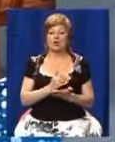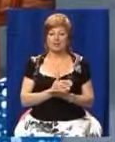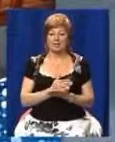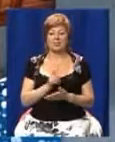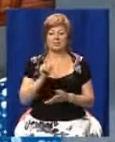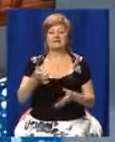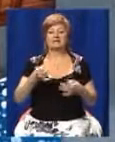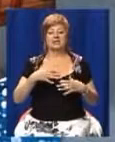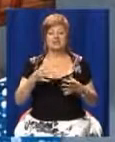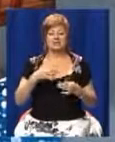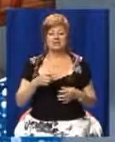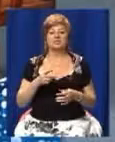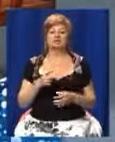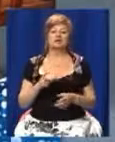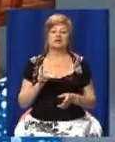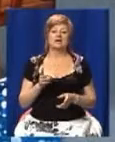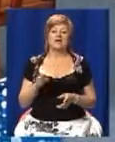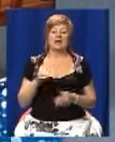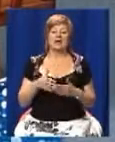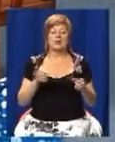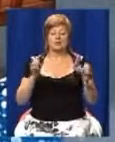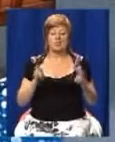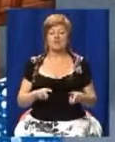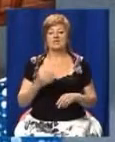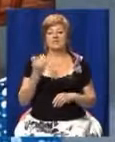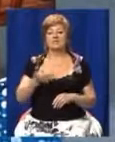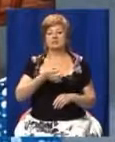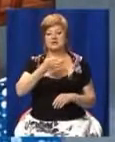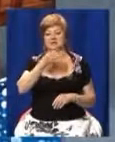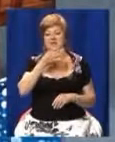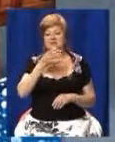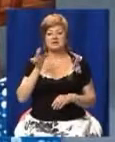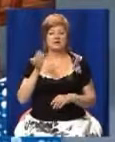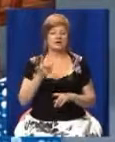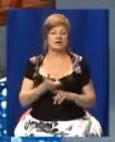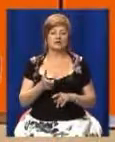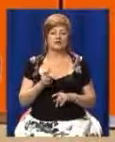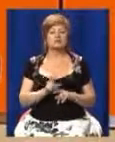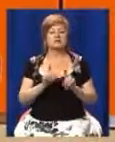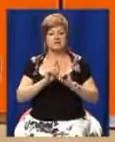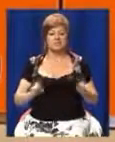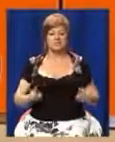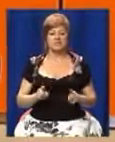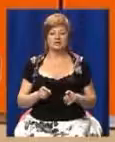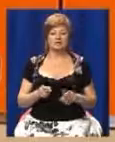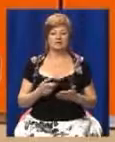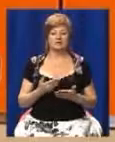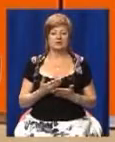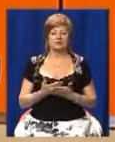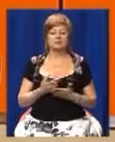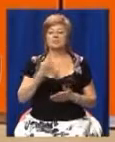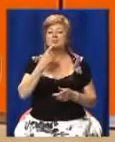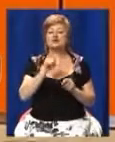Амінко, розкажи мені, яка професія тобі здається в усьому світі найбільш незвичайною? Ну, наверное,